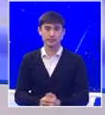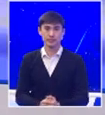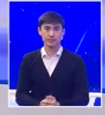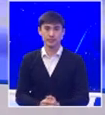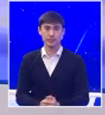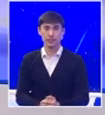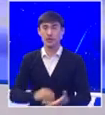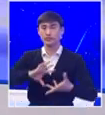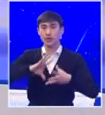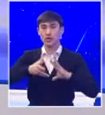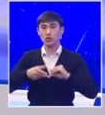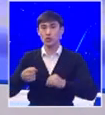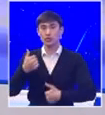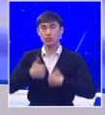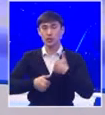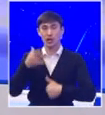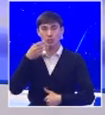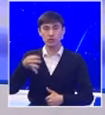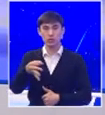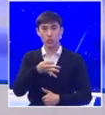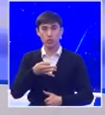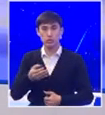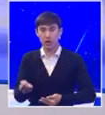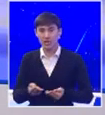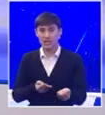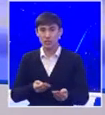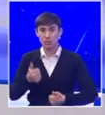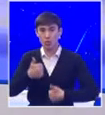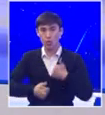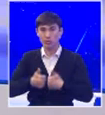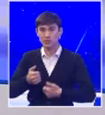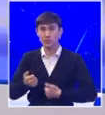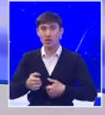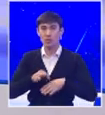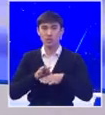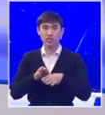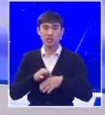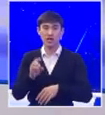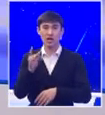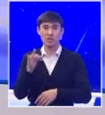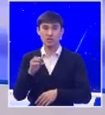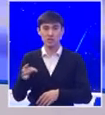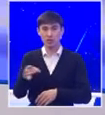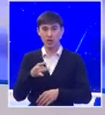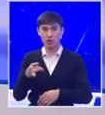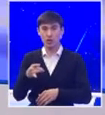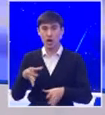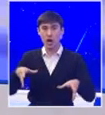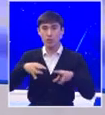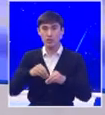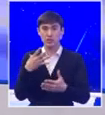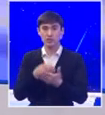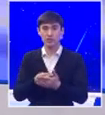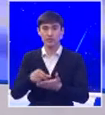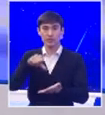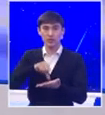подведены итоги чемпионата алматинской области по лыжным гонкам соревнования прошедшее время деткам районе объединили в